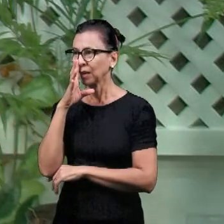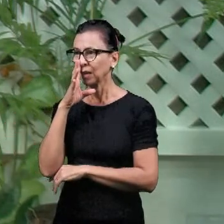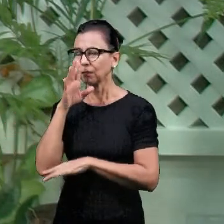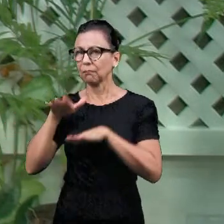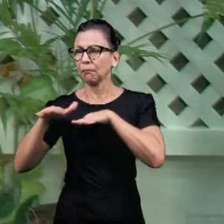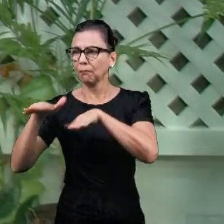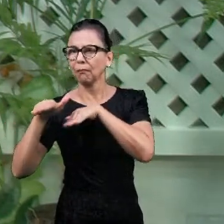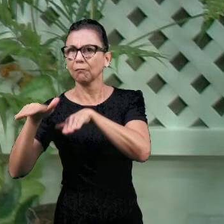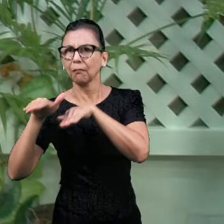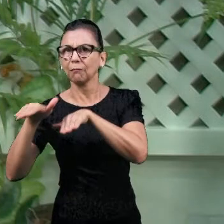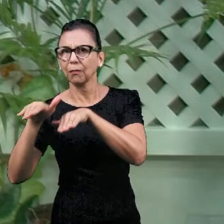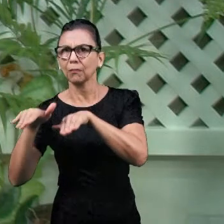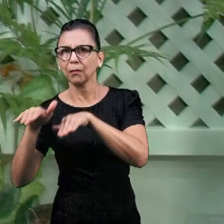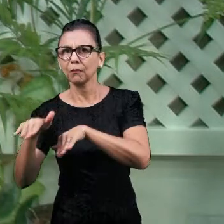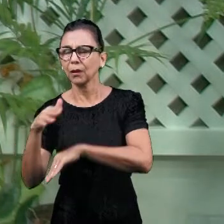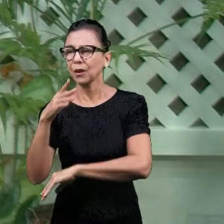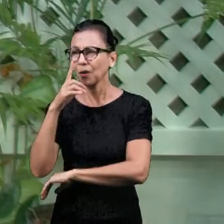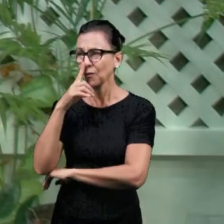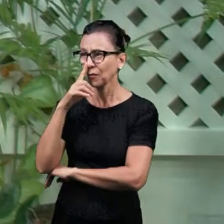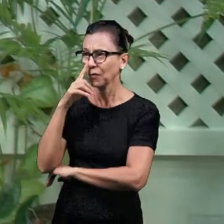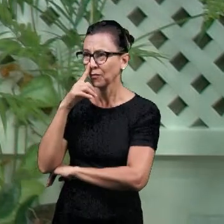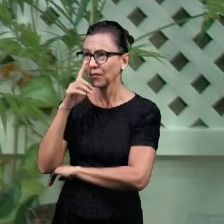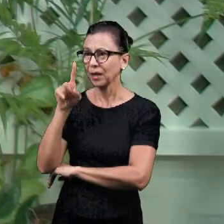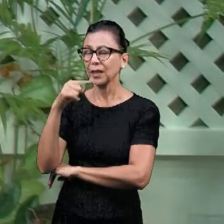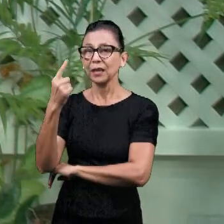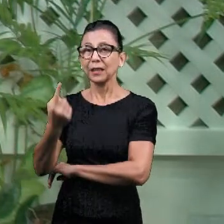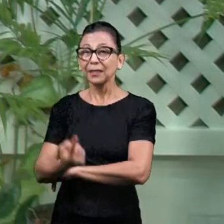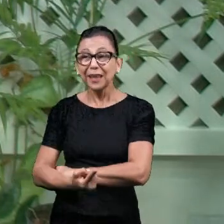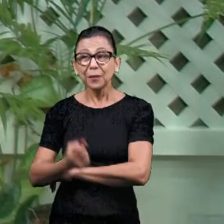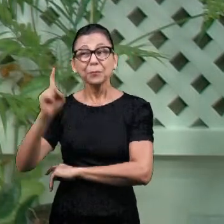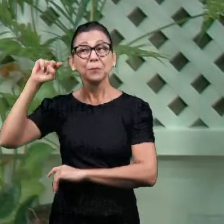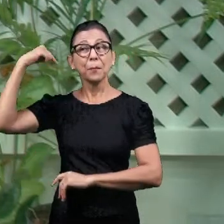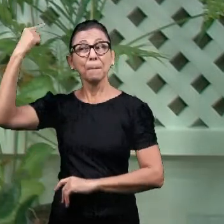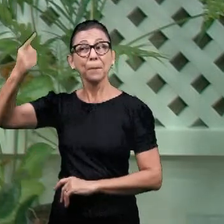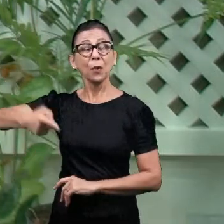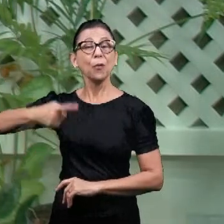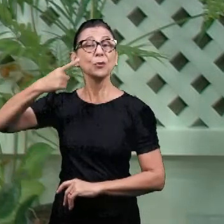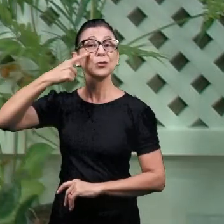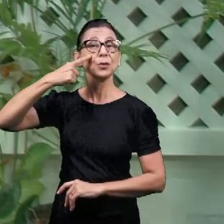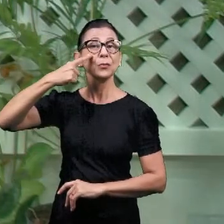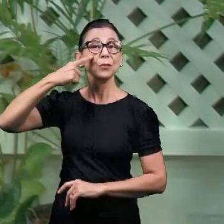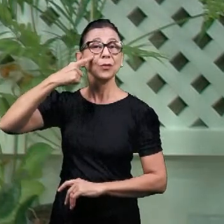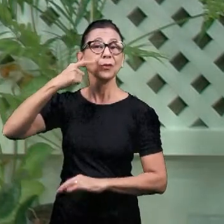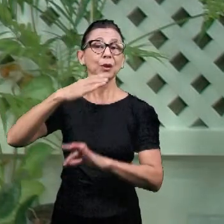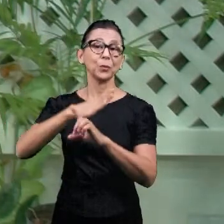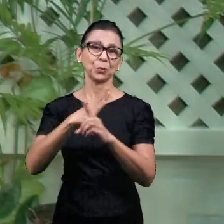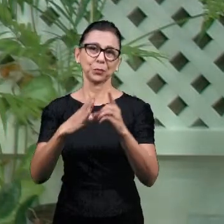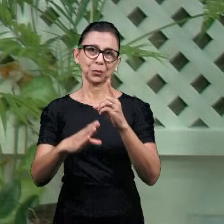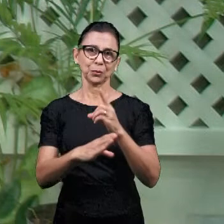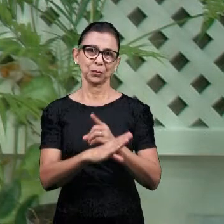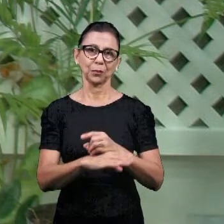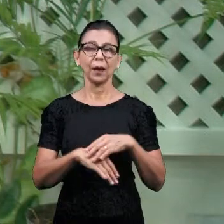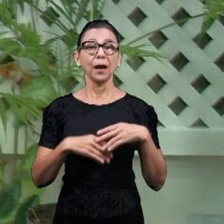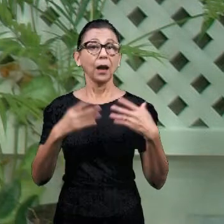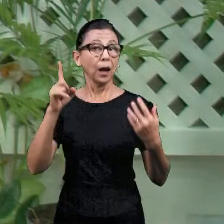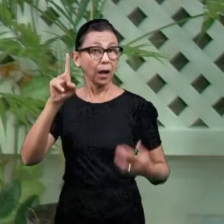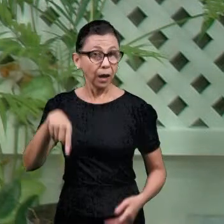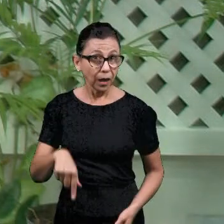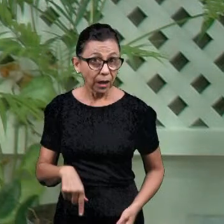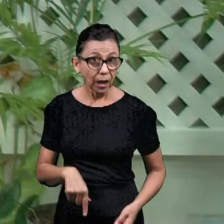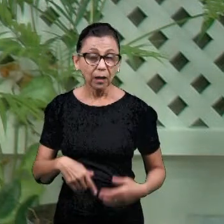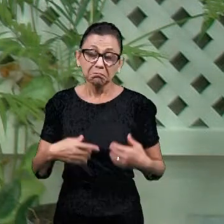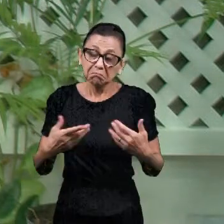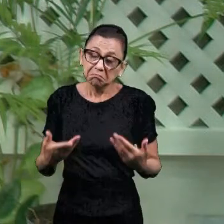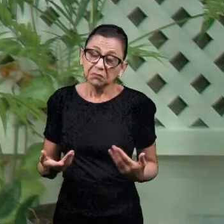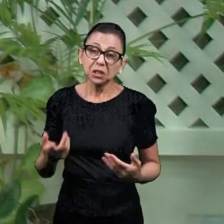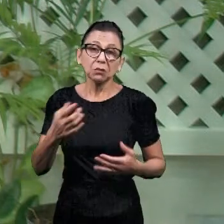regardé la course, j'avais regardé la télé. Mes frères, si c'est comme ça, je vais d'abord au centre commercial. Si c'est comme ça,